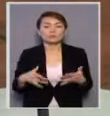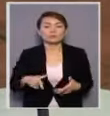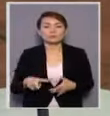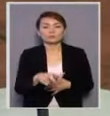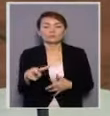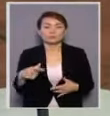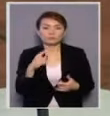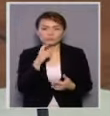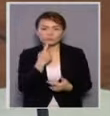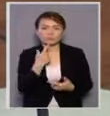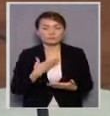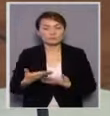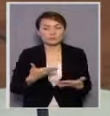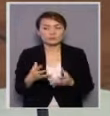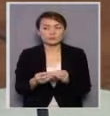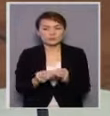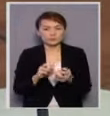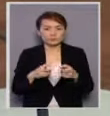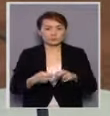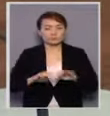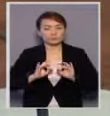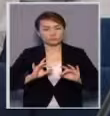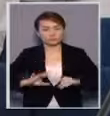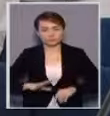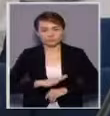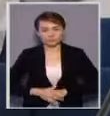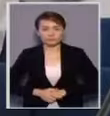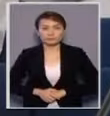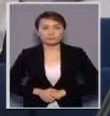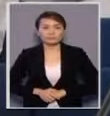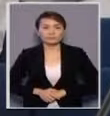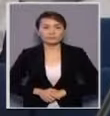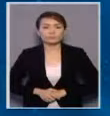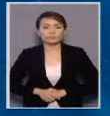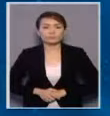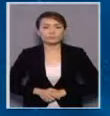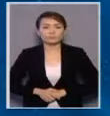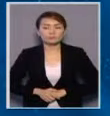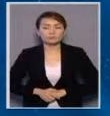азабын көп көргенін айтып, әлеуметтік мәселелерді қоса көтерді.